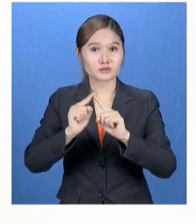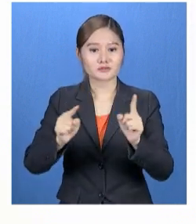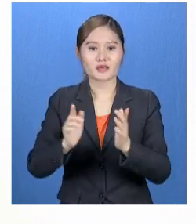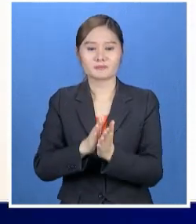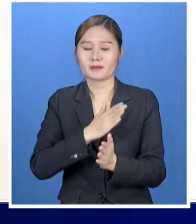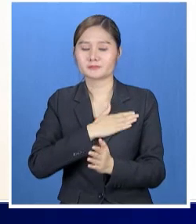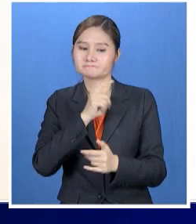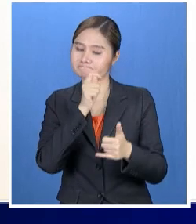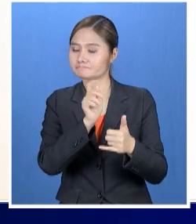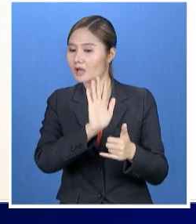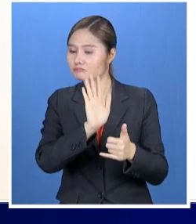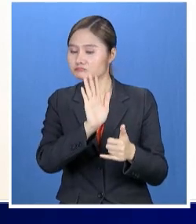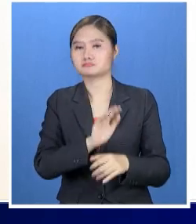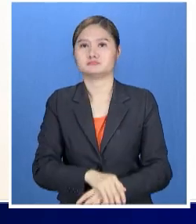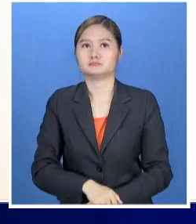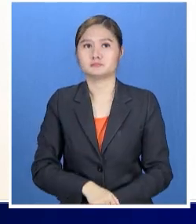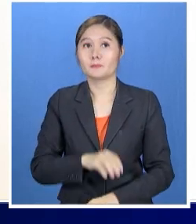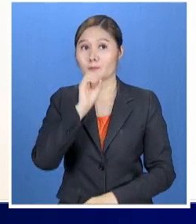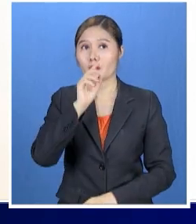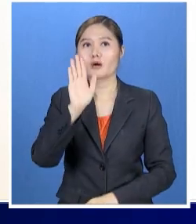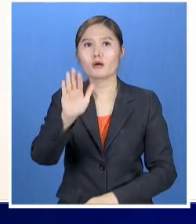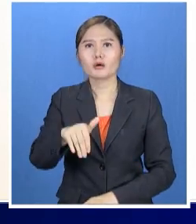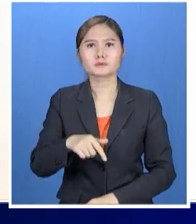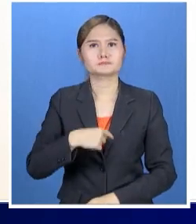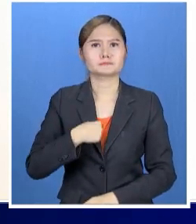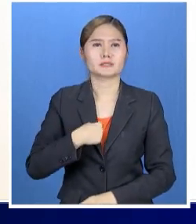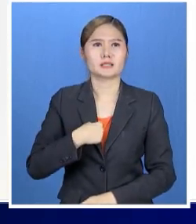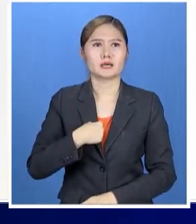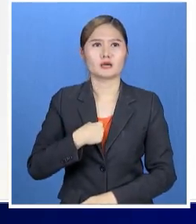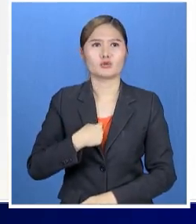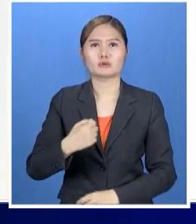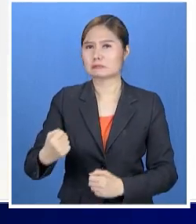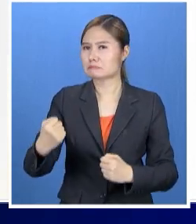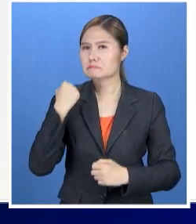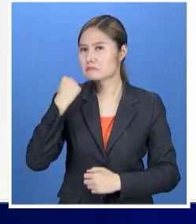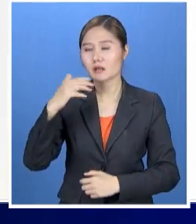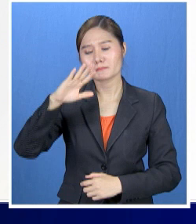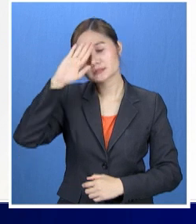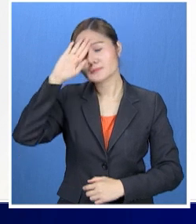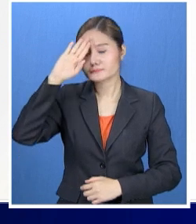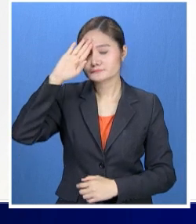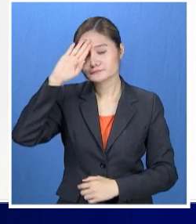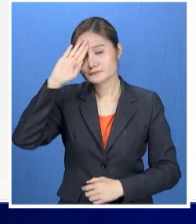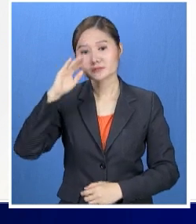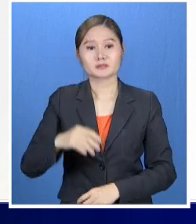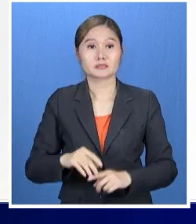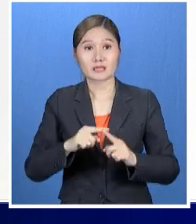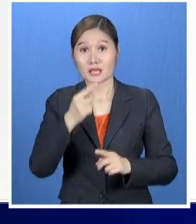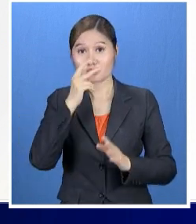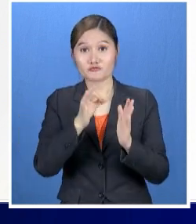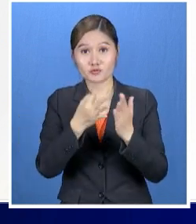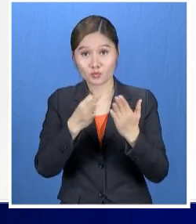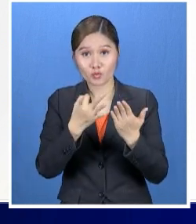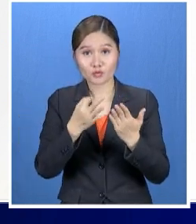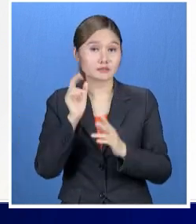านไม่สะดวกที่จะให้สัมภาษณ์นะฮะท่านก็บอกว่าอ๋อเหมือนท่านกับไม่ค่อยแข็งแรงนะฮะยังป่วยอยู่แต่พอท่านไปเห็น